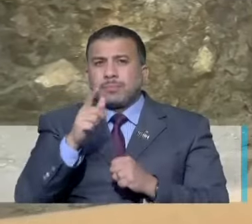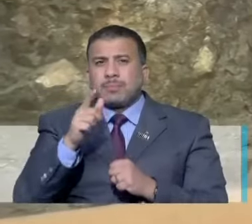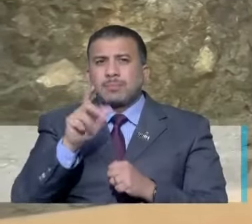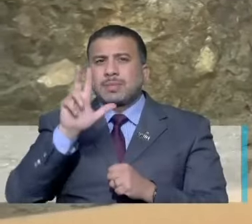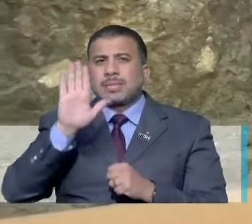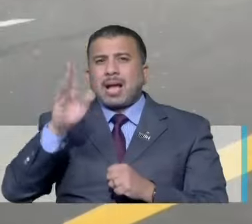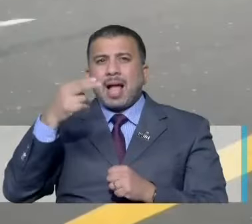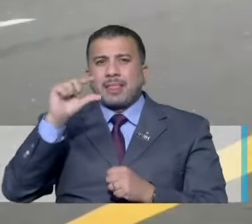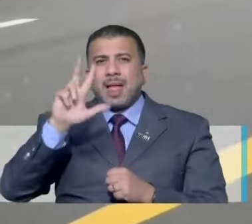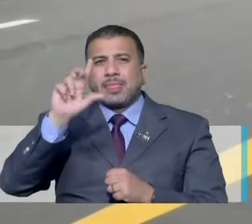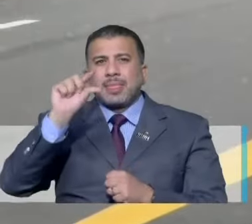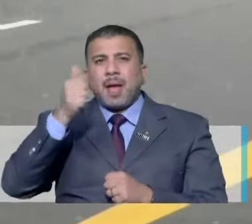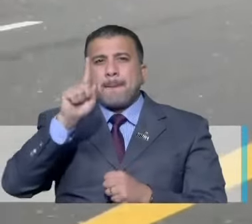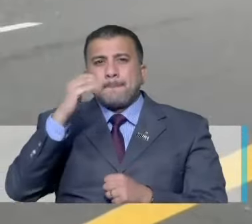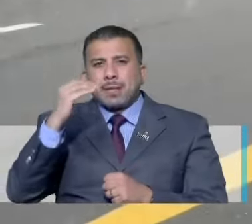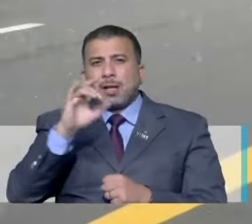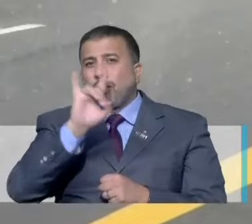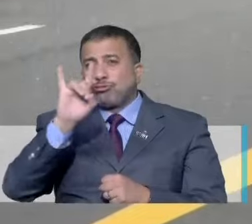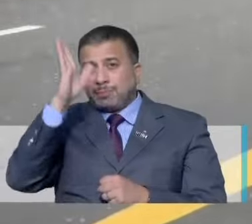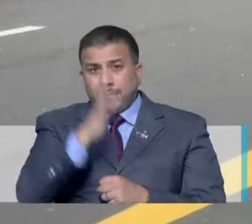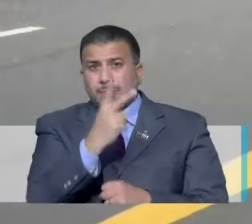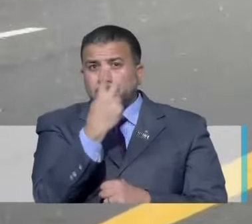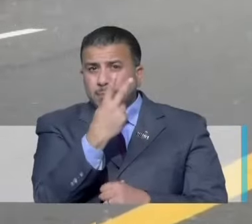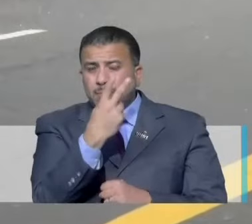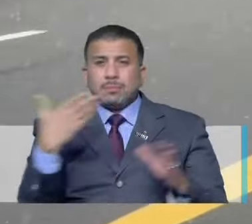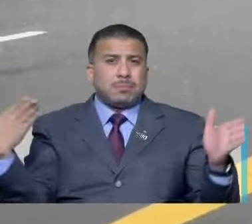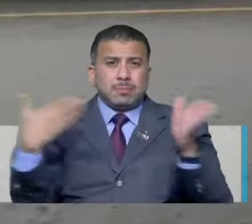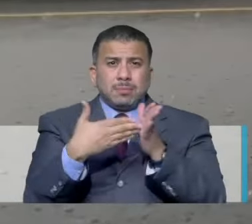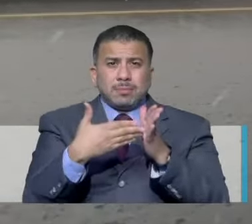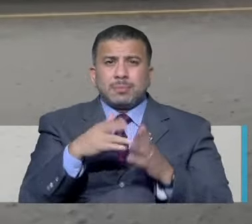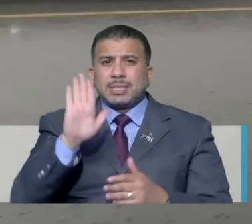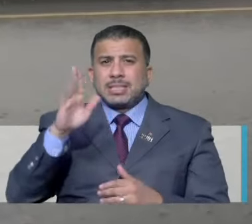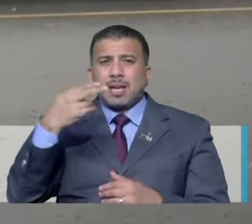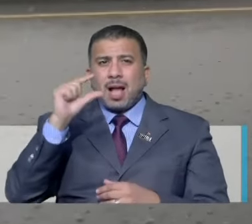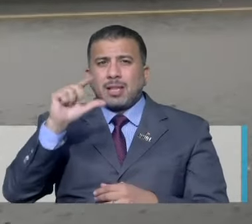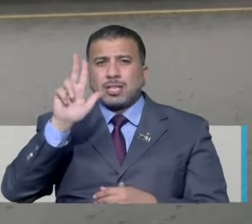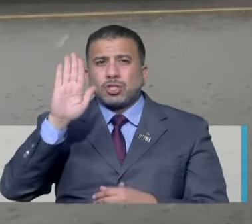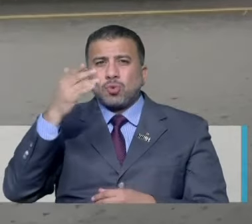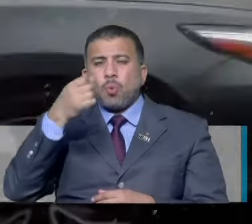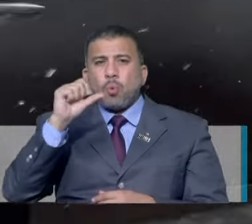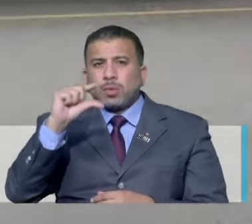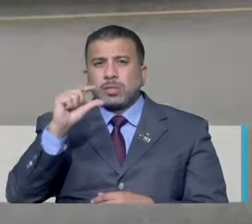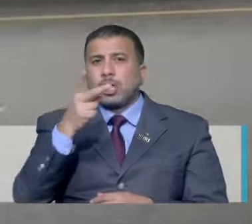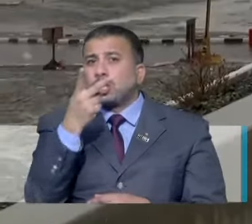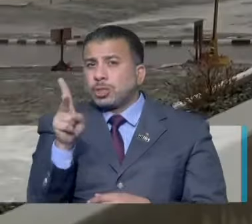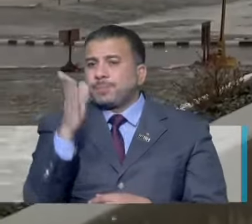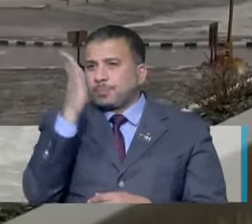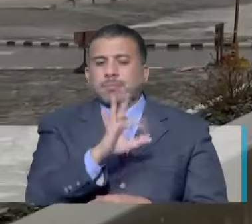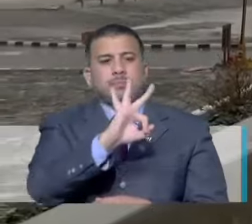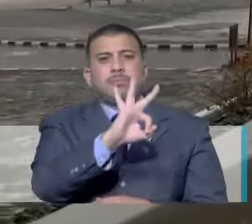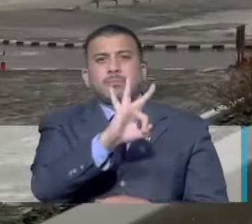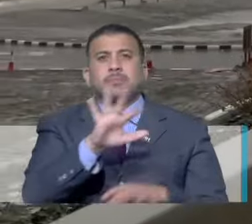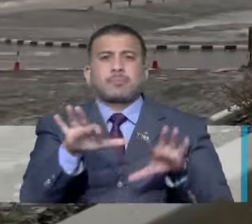الذابح في العاشر من فبراير المقبل الى نهايه منزله سعد السعود في الع من مارس القادم